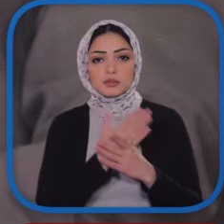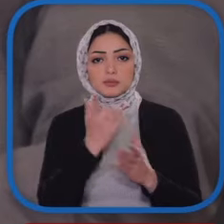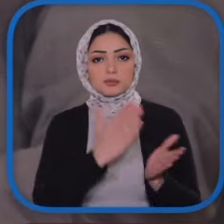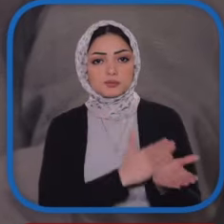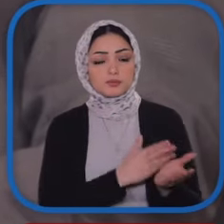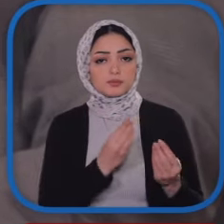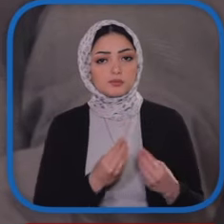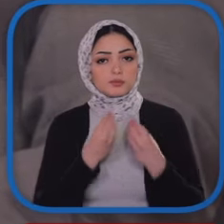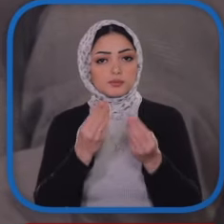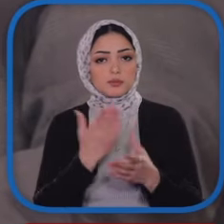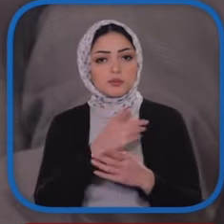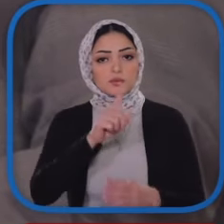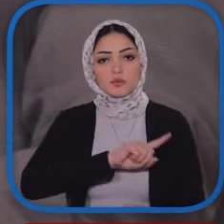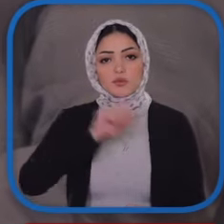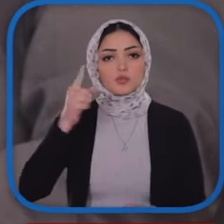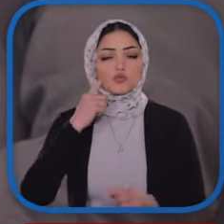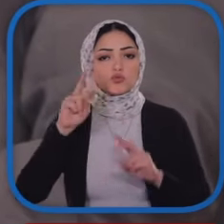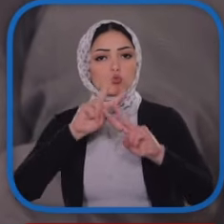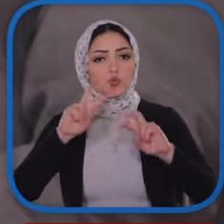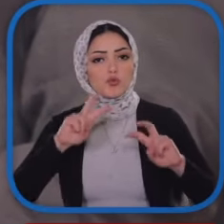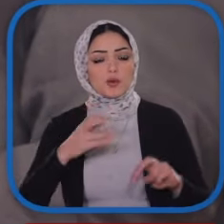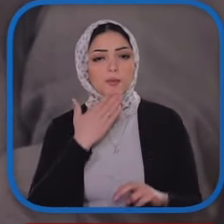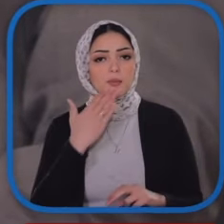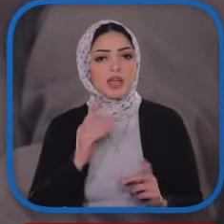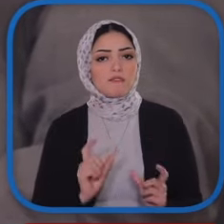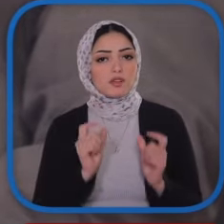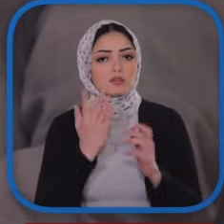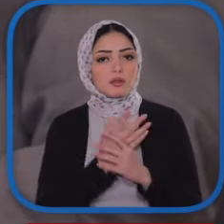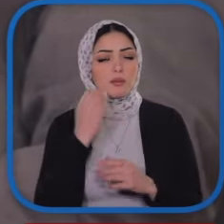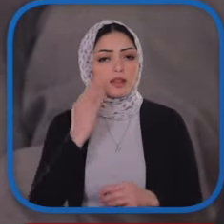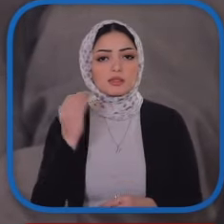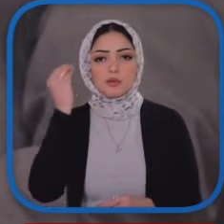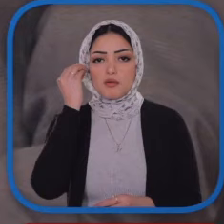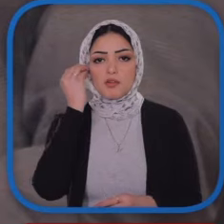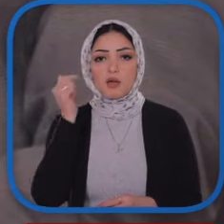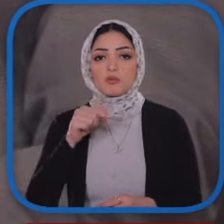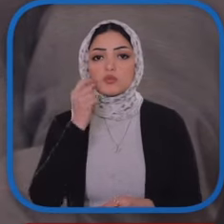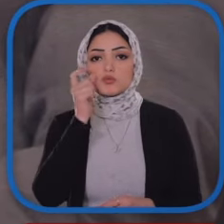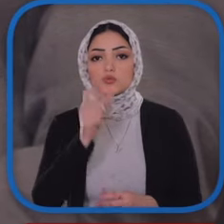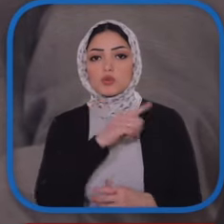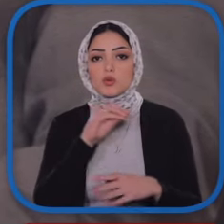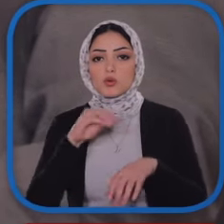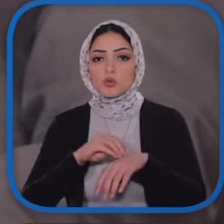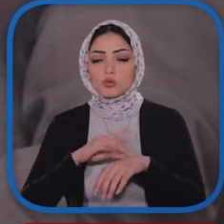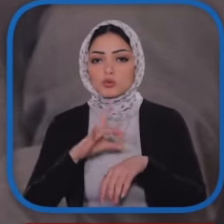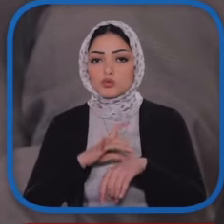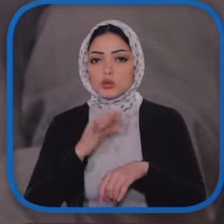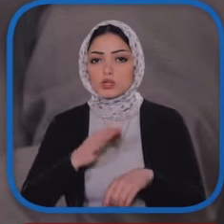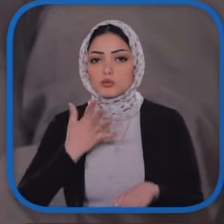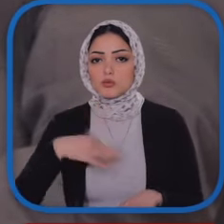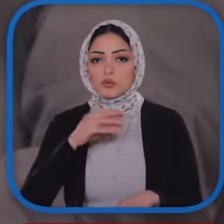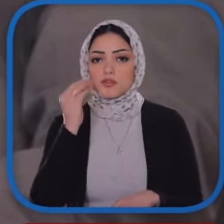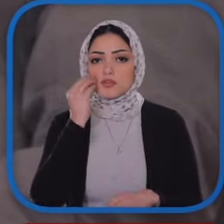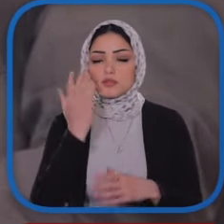إحالة بيوصلوا بيها لوحدات اللجنة القومية. بننصح دايما كل مريض ان هو يكون رسالة للمحيطين